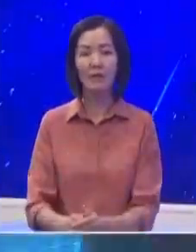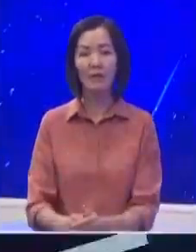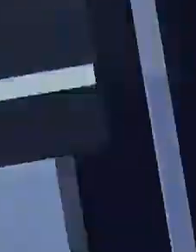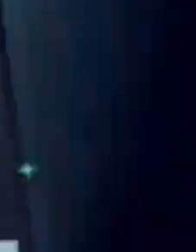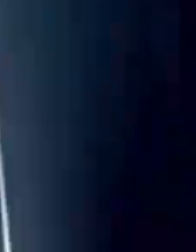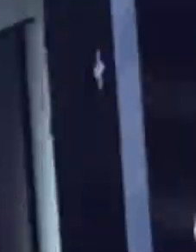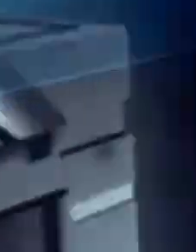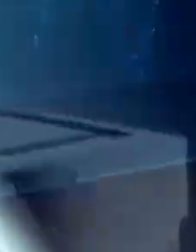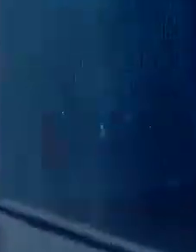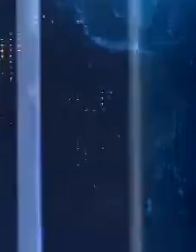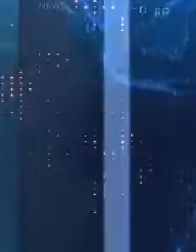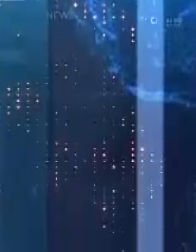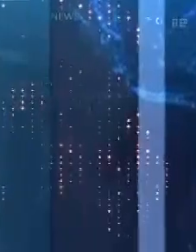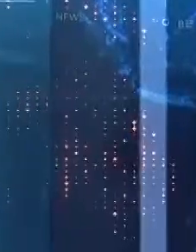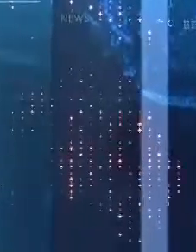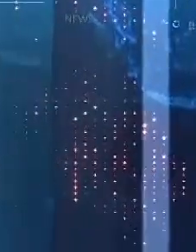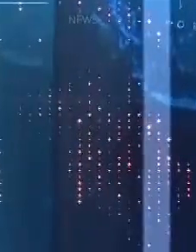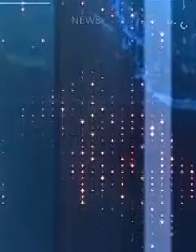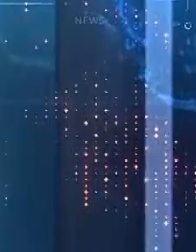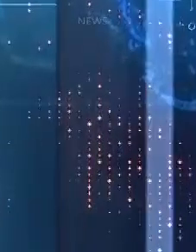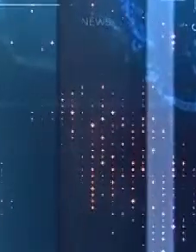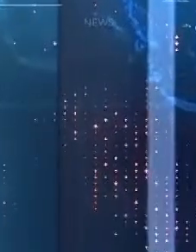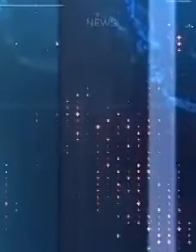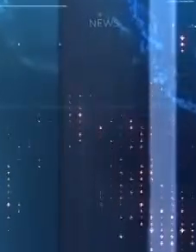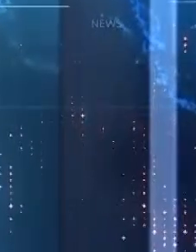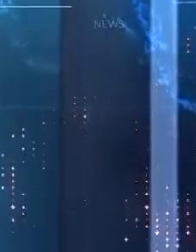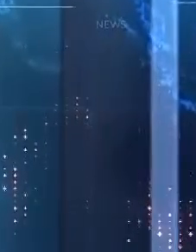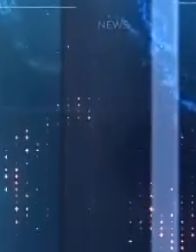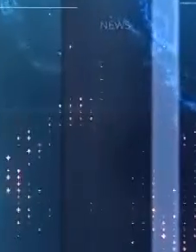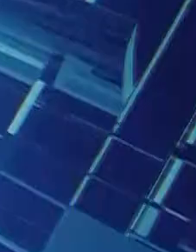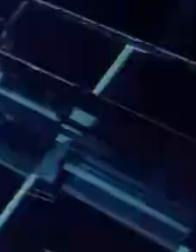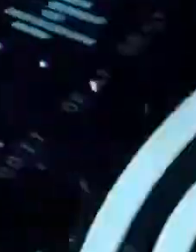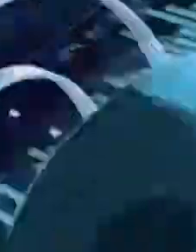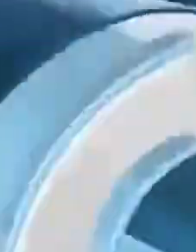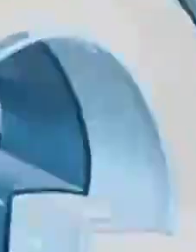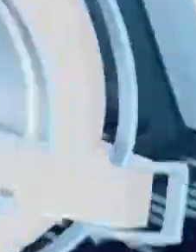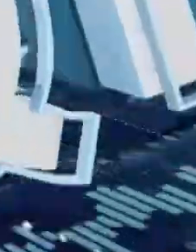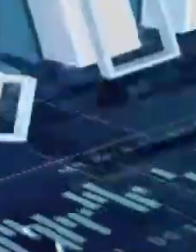Әмина Құдайберген, Жайық Құрманбаев, Жетісу арнасы, Талдықорған.